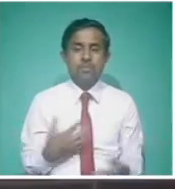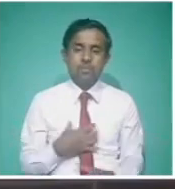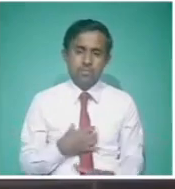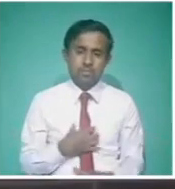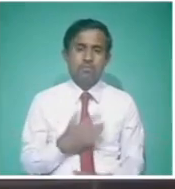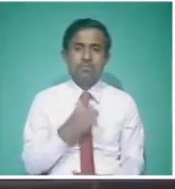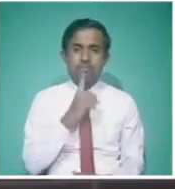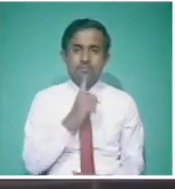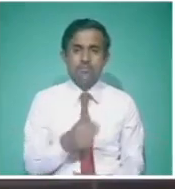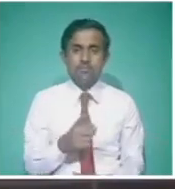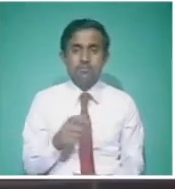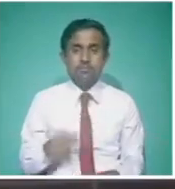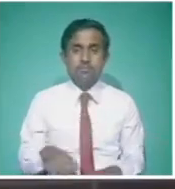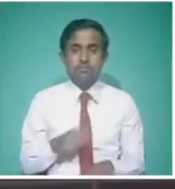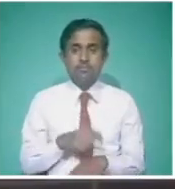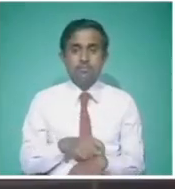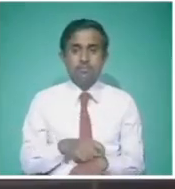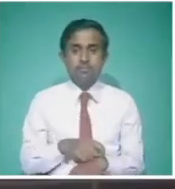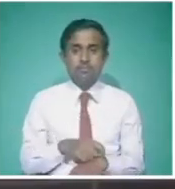කියන්න මේ වෙනකොට